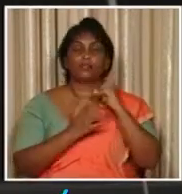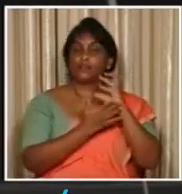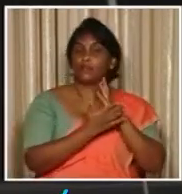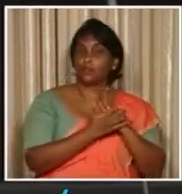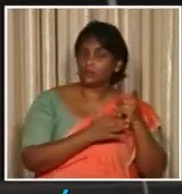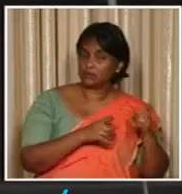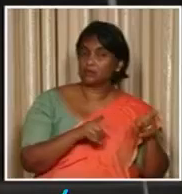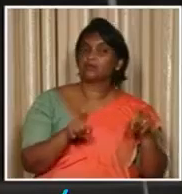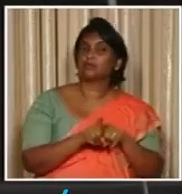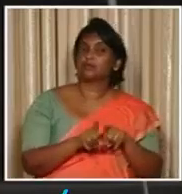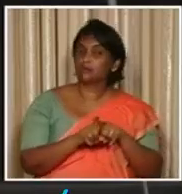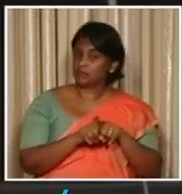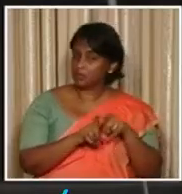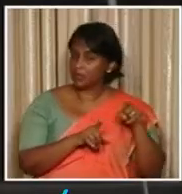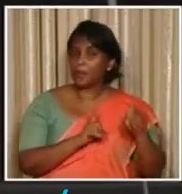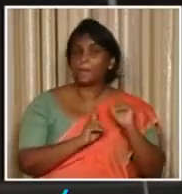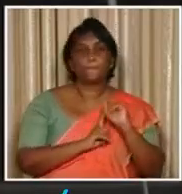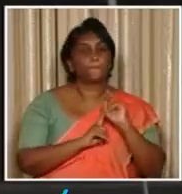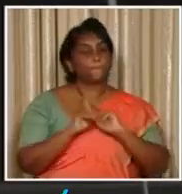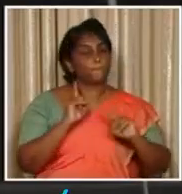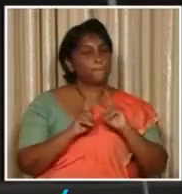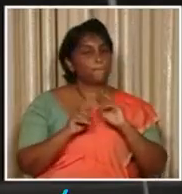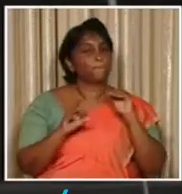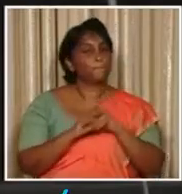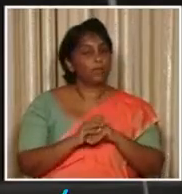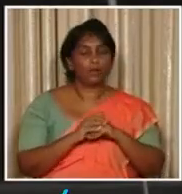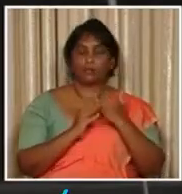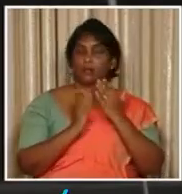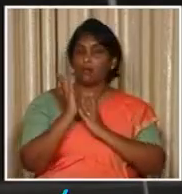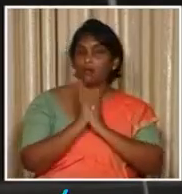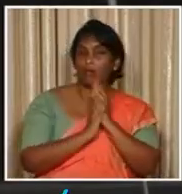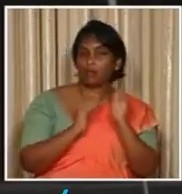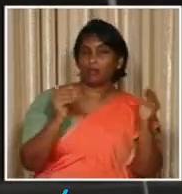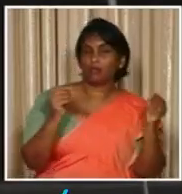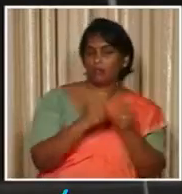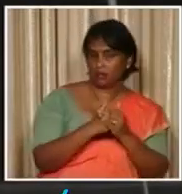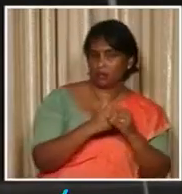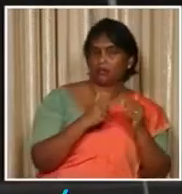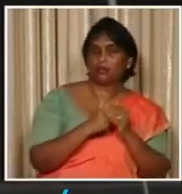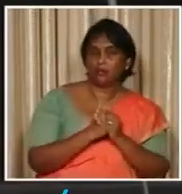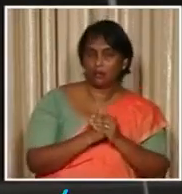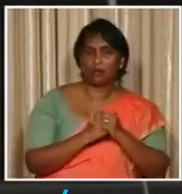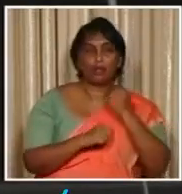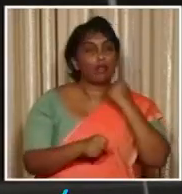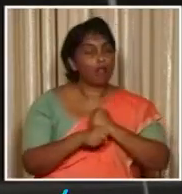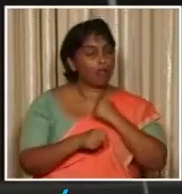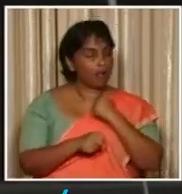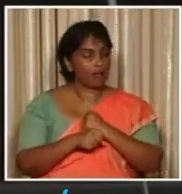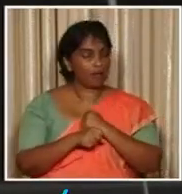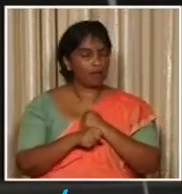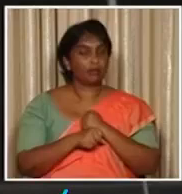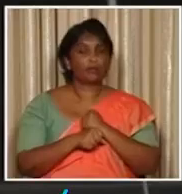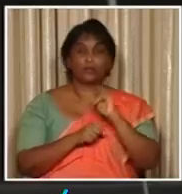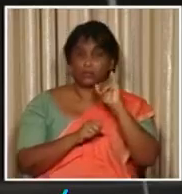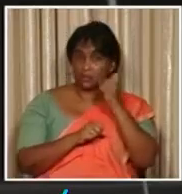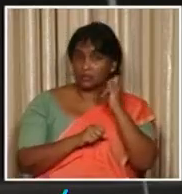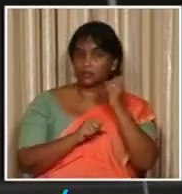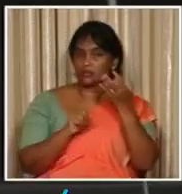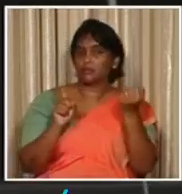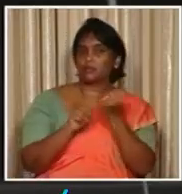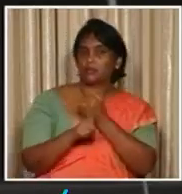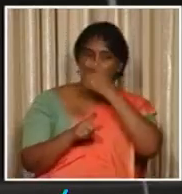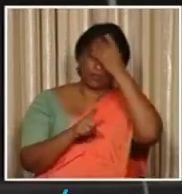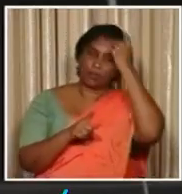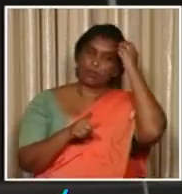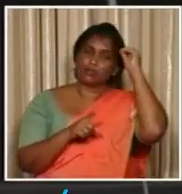ව්‍යවස්ථාදායකයත් ඒ වගේම මේ පාර්ලිමේන්තුව වරප්‍රසාද වලට මුවා වෙලා ආණ්ඩුවට යම් යම් බලපෑම්